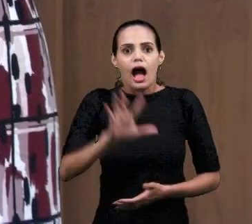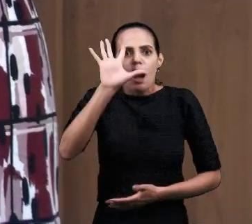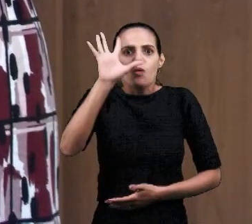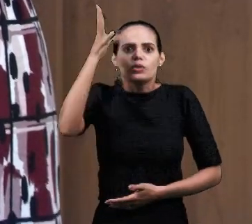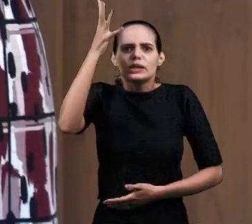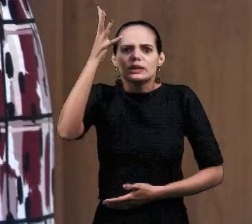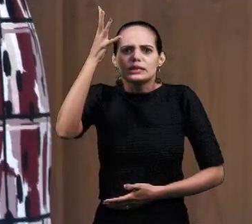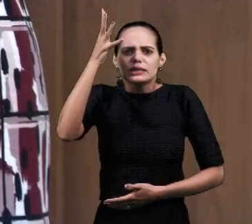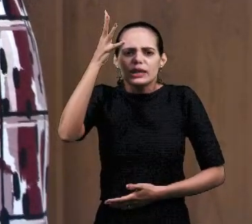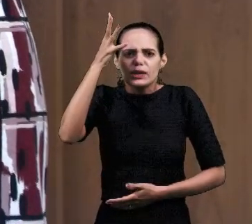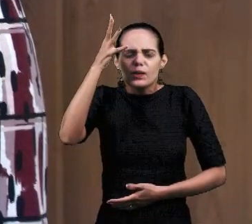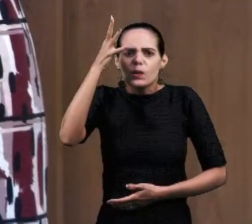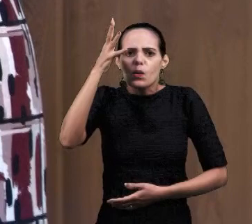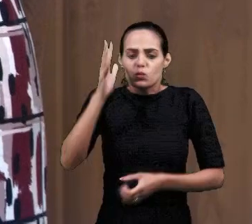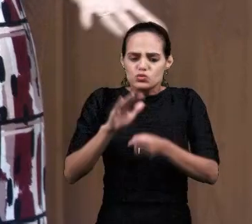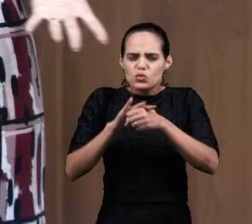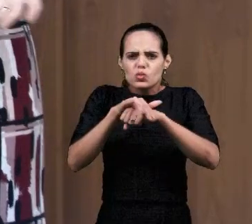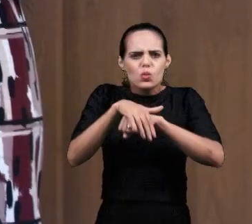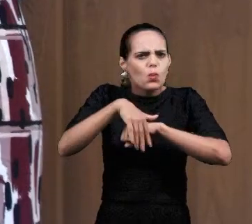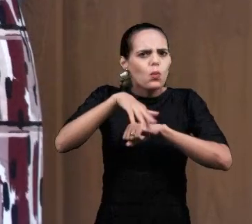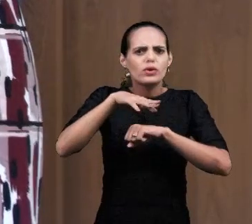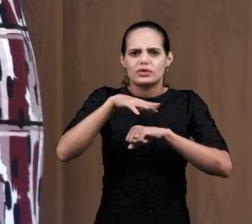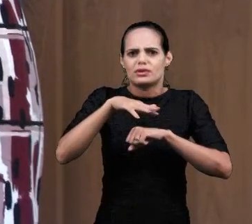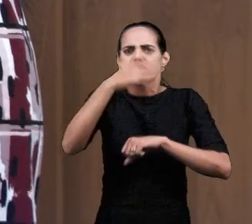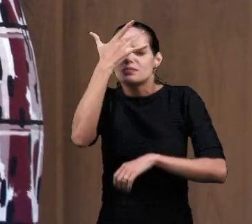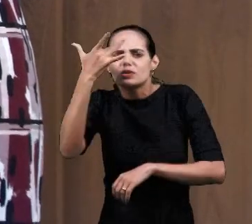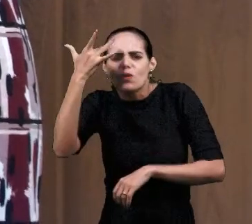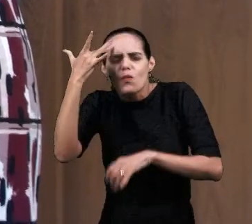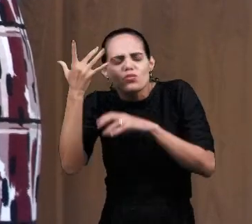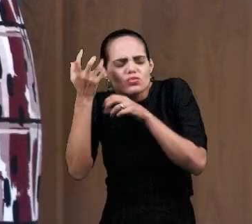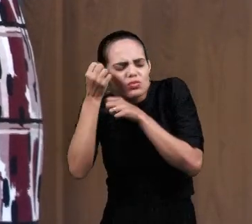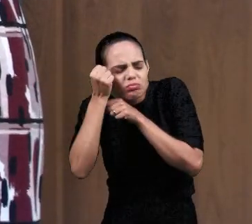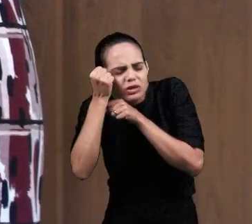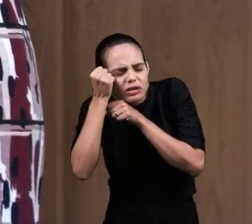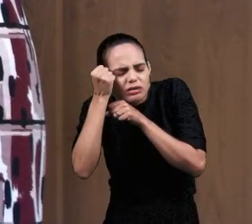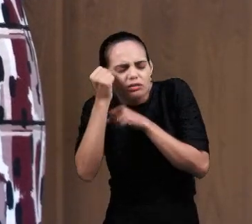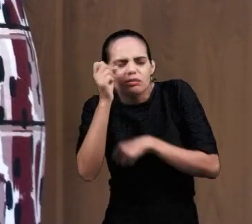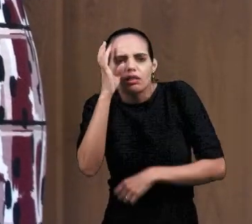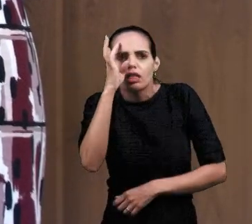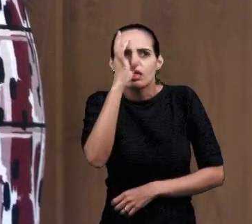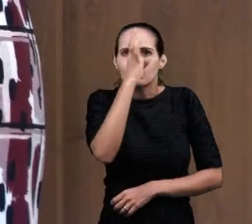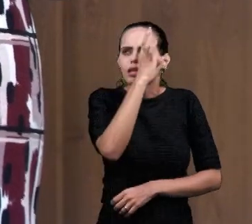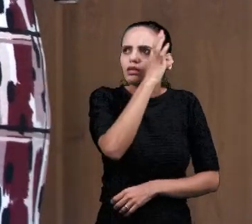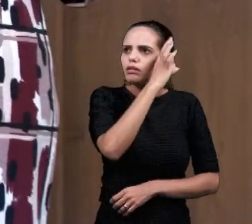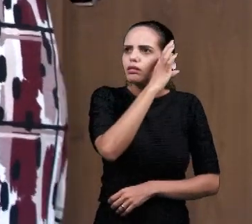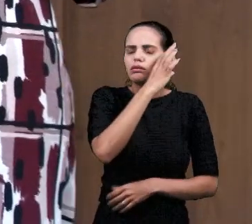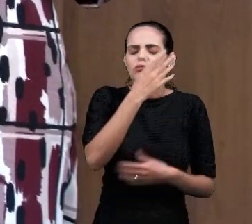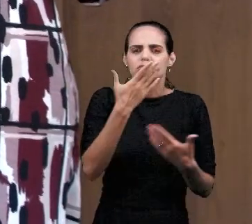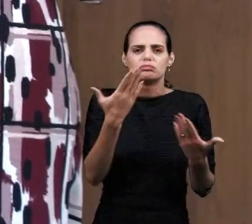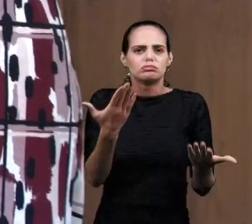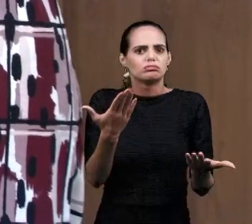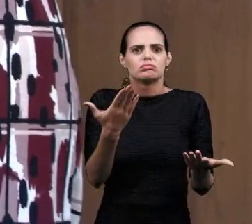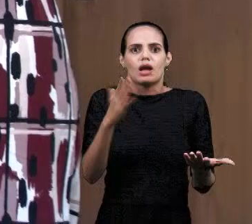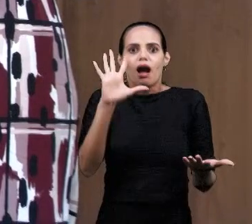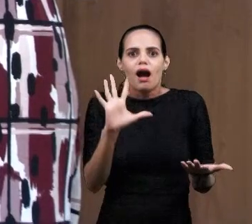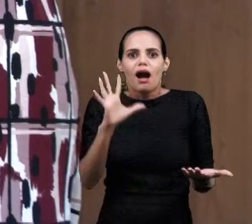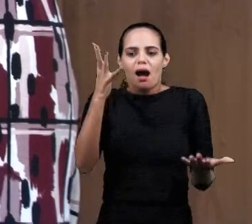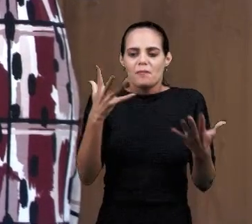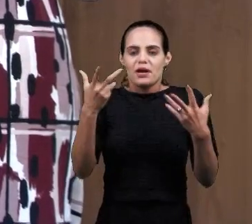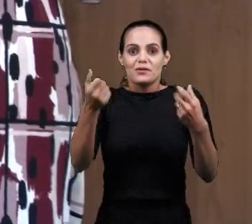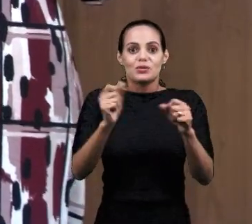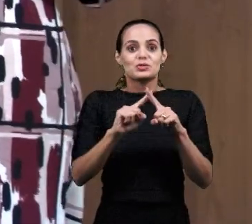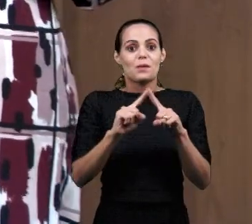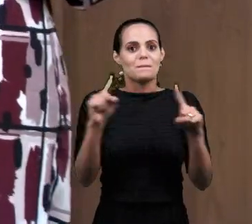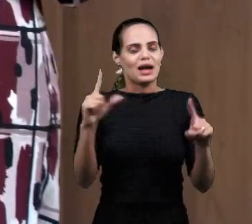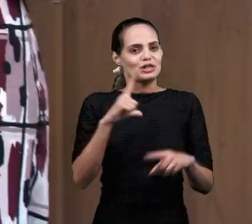pas aperçus que quelque chose de si merveilleux était passé. Mais il y avait quelques bergers qui étaient dans le champ qui prenaient